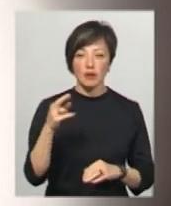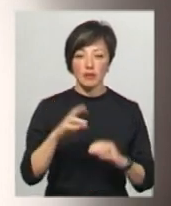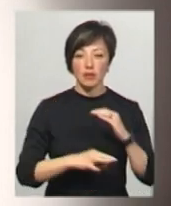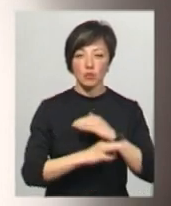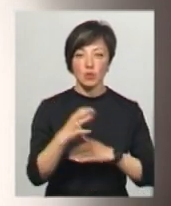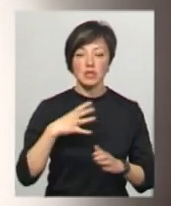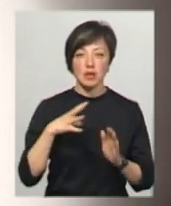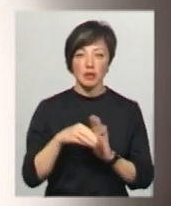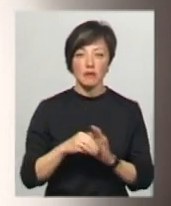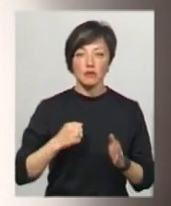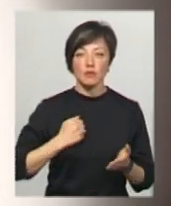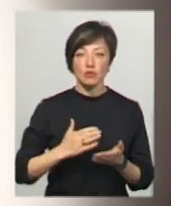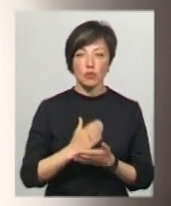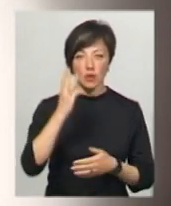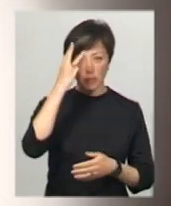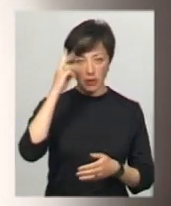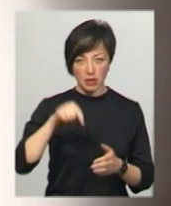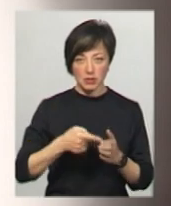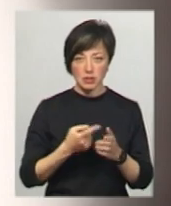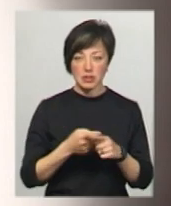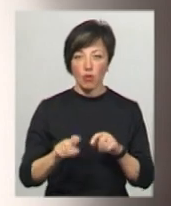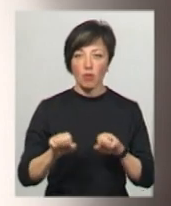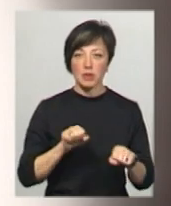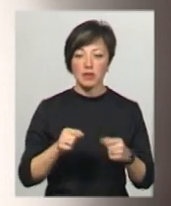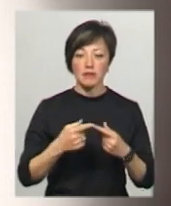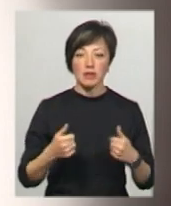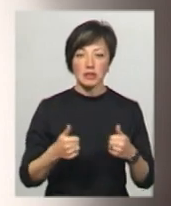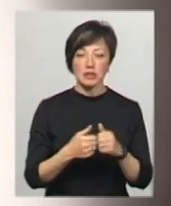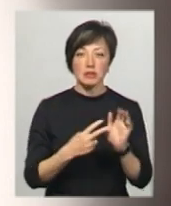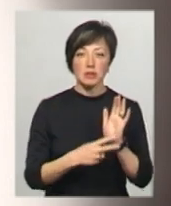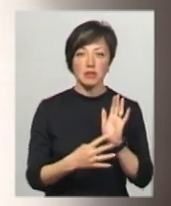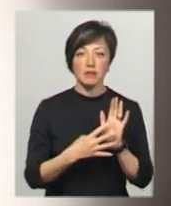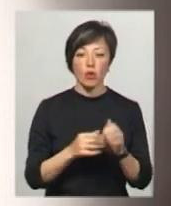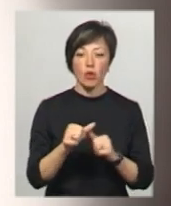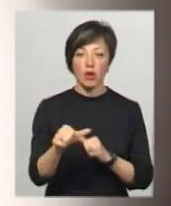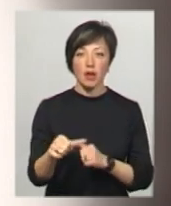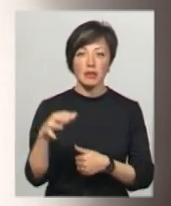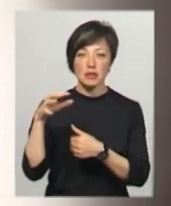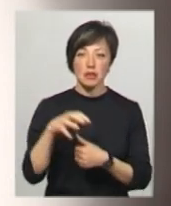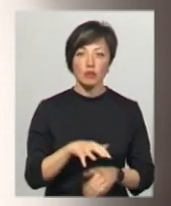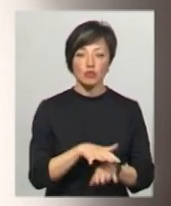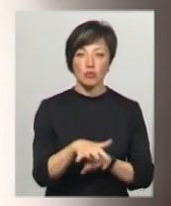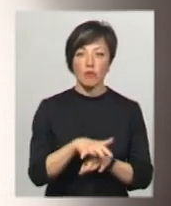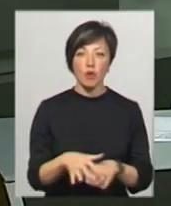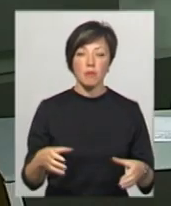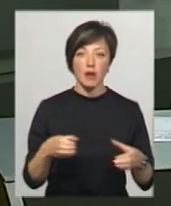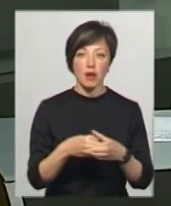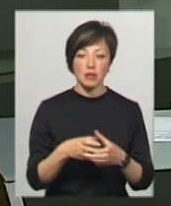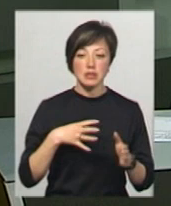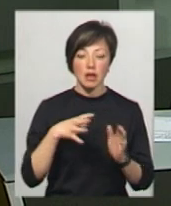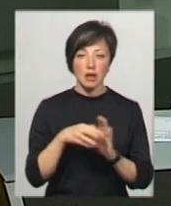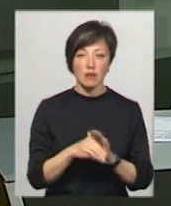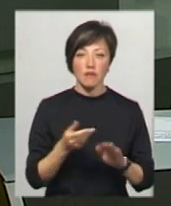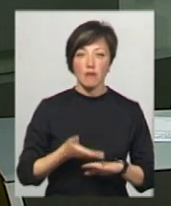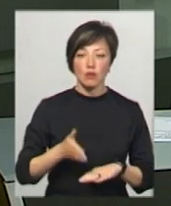Сході загинув військовослужбовець Хмельницького. Це командир відділення 79-ї окремої десантно-штурмової бригади. Загинув він